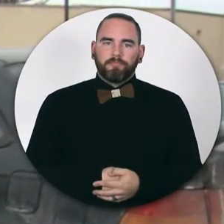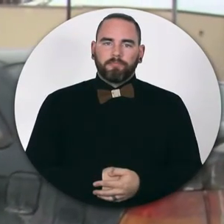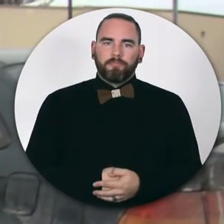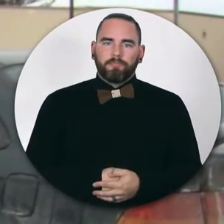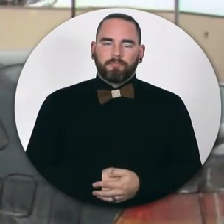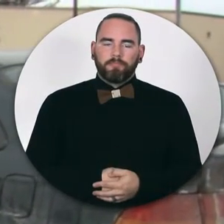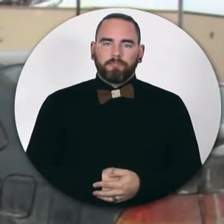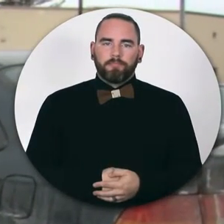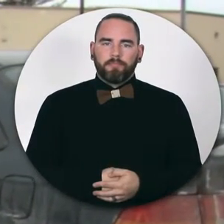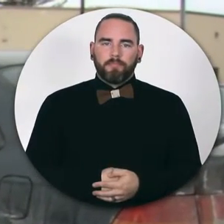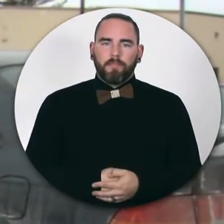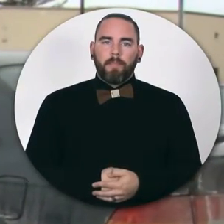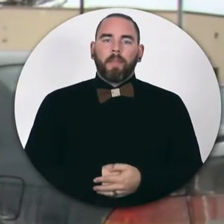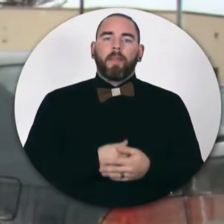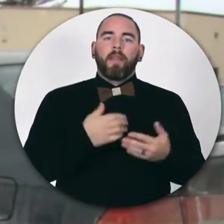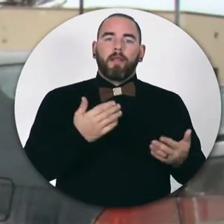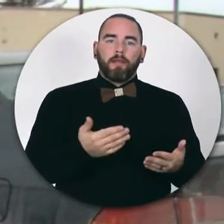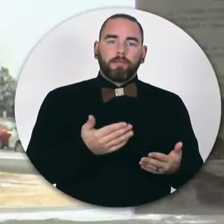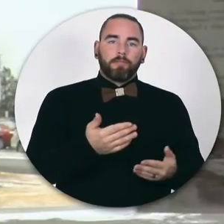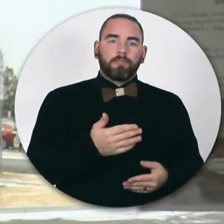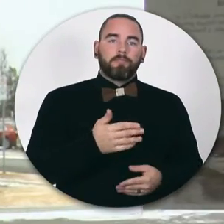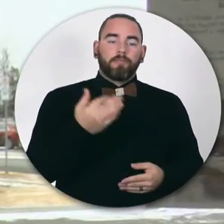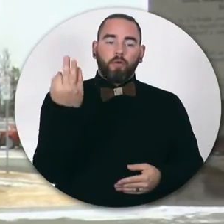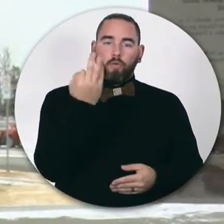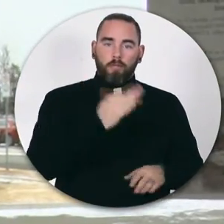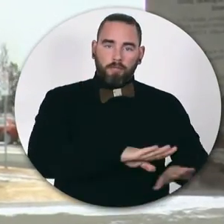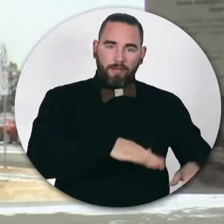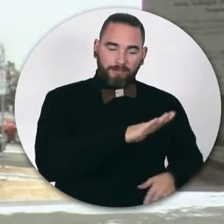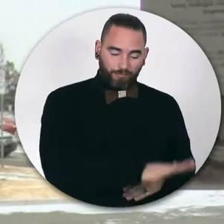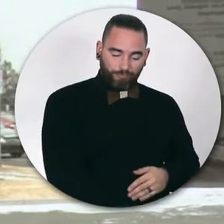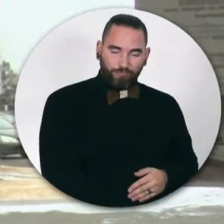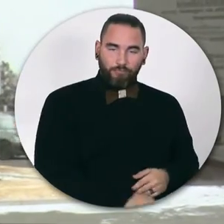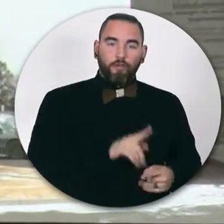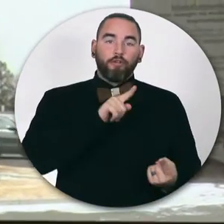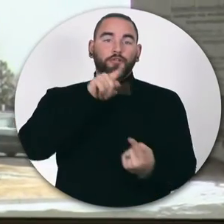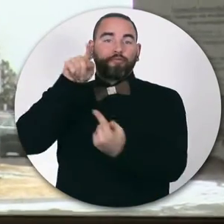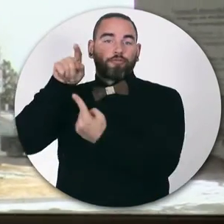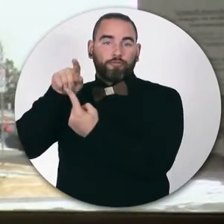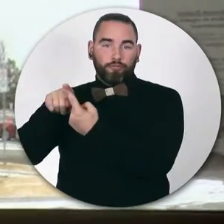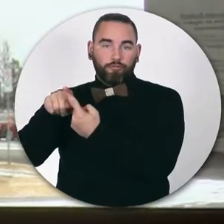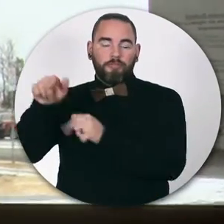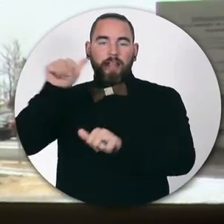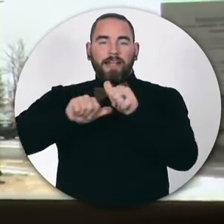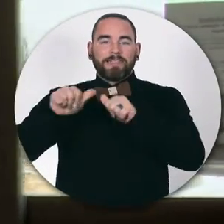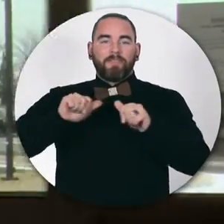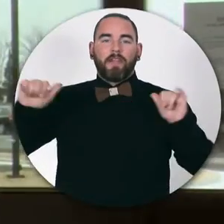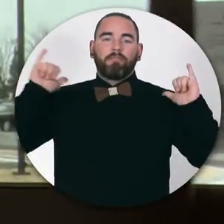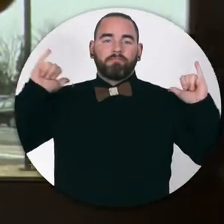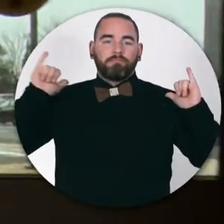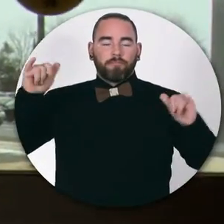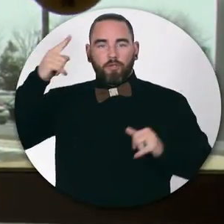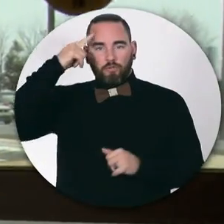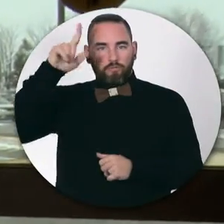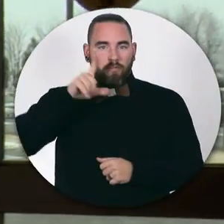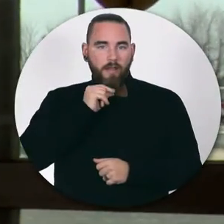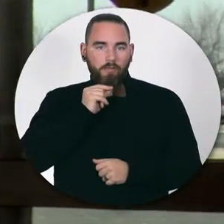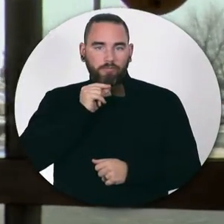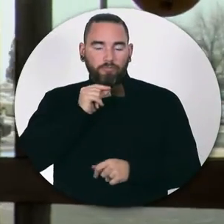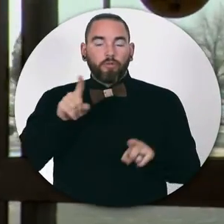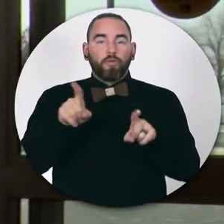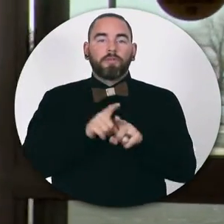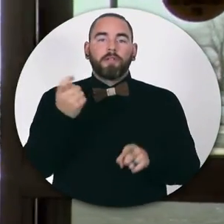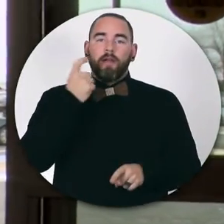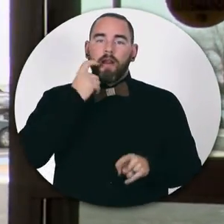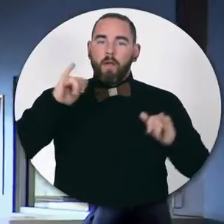handicap. À partir des cours de natation aux enfants en bas âge jusqu'aux activités de mise en forme destinées aux personnes âgées,